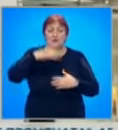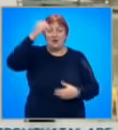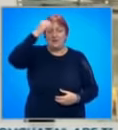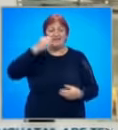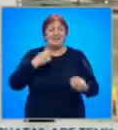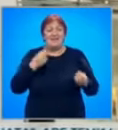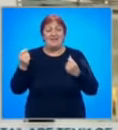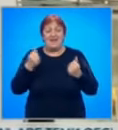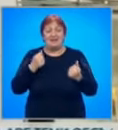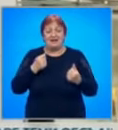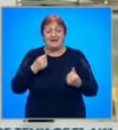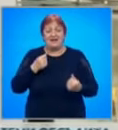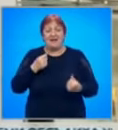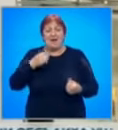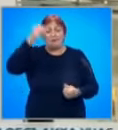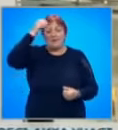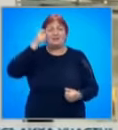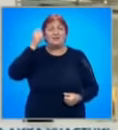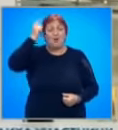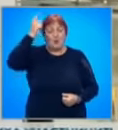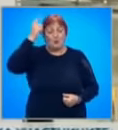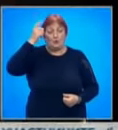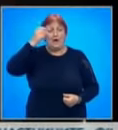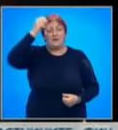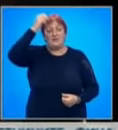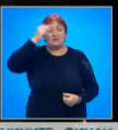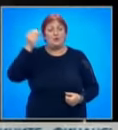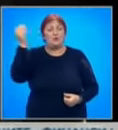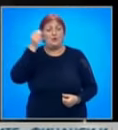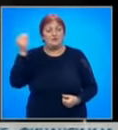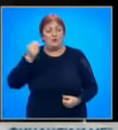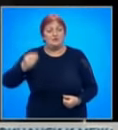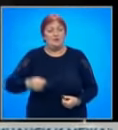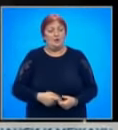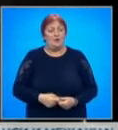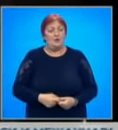българския театър, българската култура, българското изкуство.